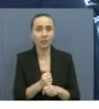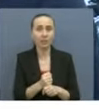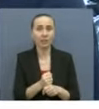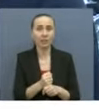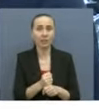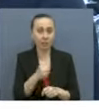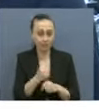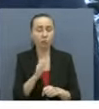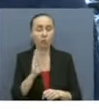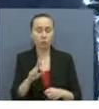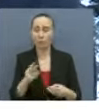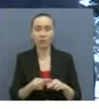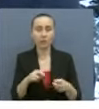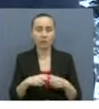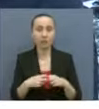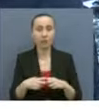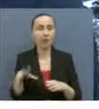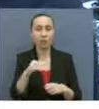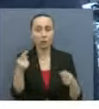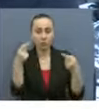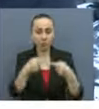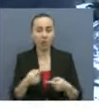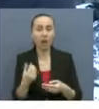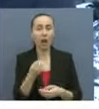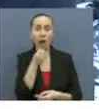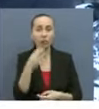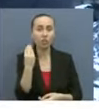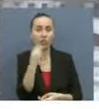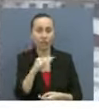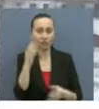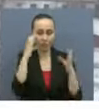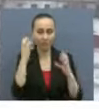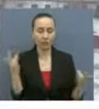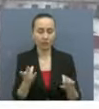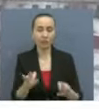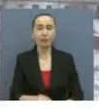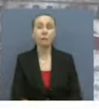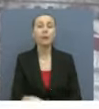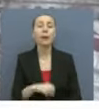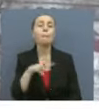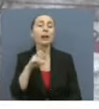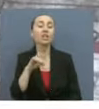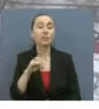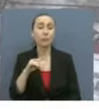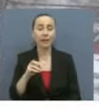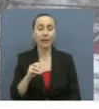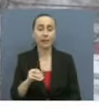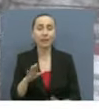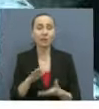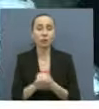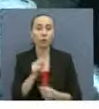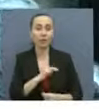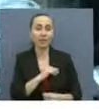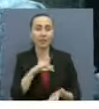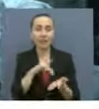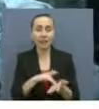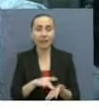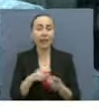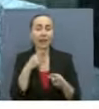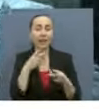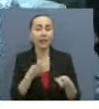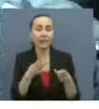проблем. Давайте. Все должно соответствовать хорошему качеству образования. Всех. Ермек Маржикпаев также ознакомился с работой центральной котельной в